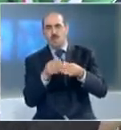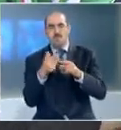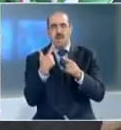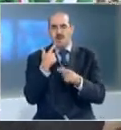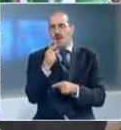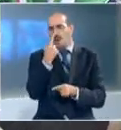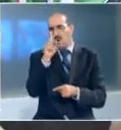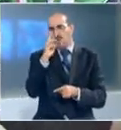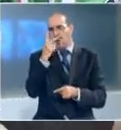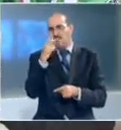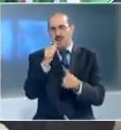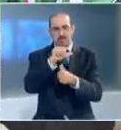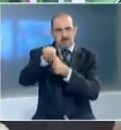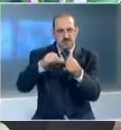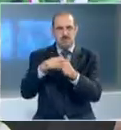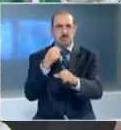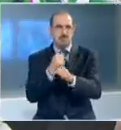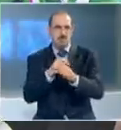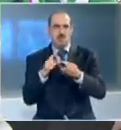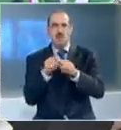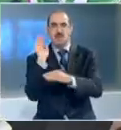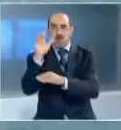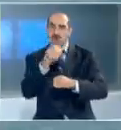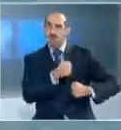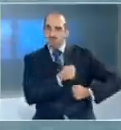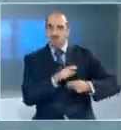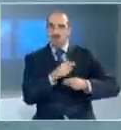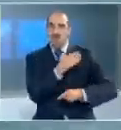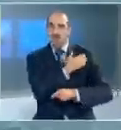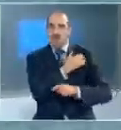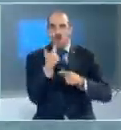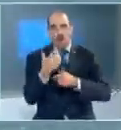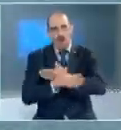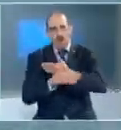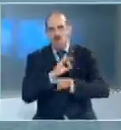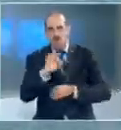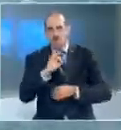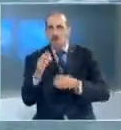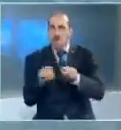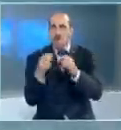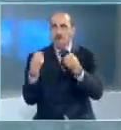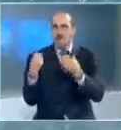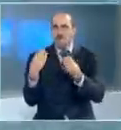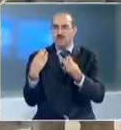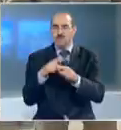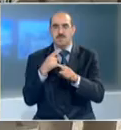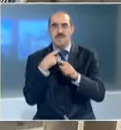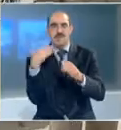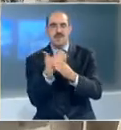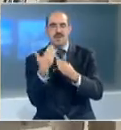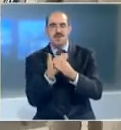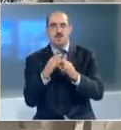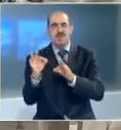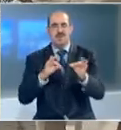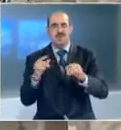تاعنا، المدرب تاعنا، ويعني القيادة وقفت معنا. أما عند الذكور عادة الكلمة لمدرسة التقنية